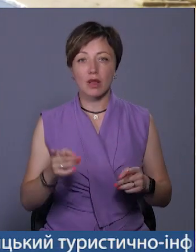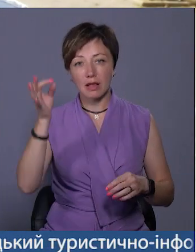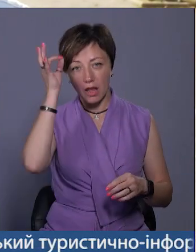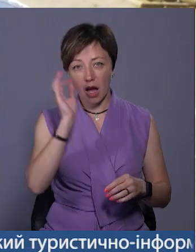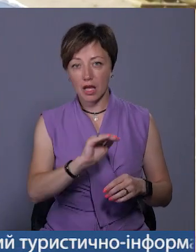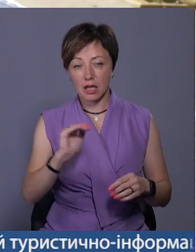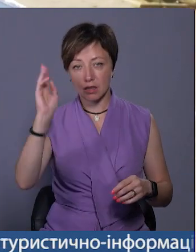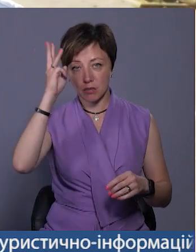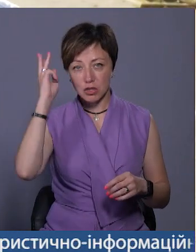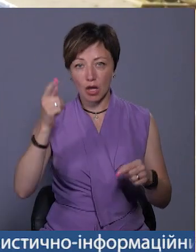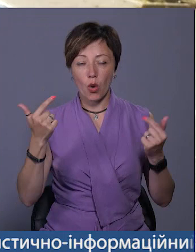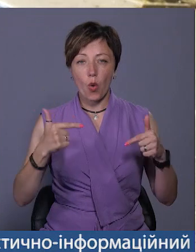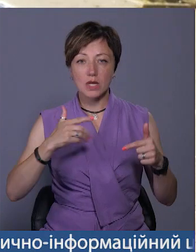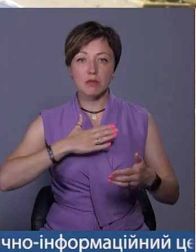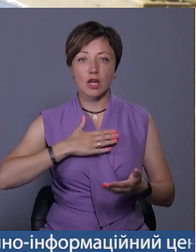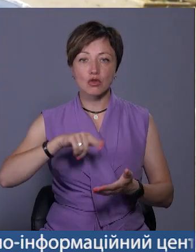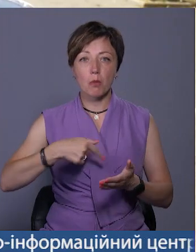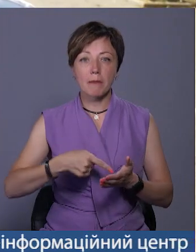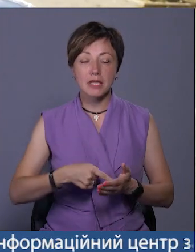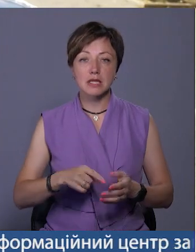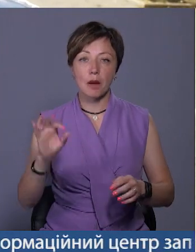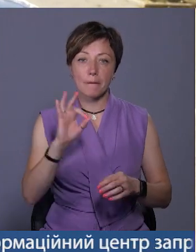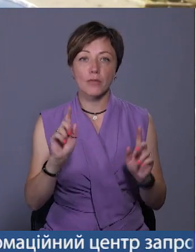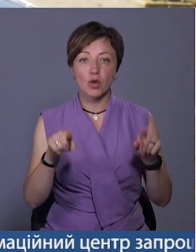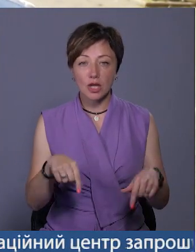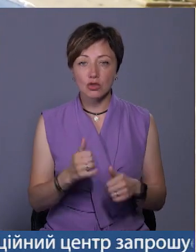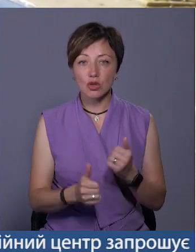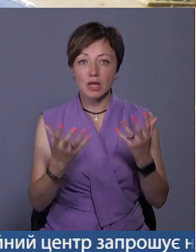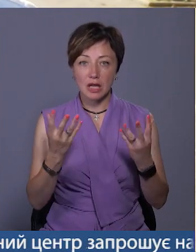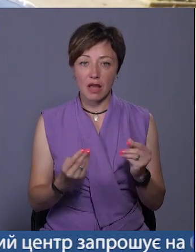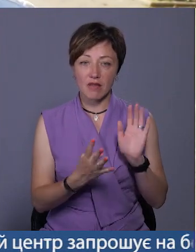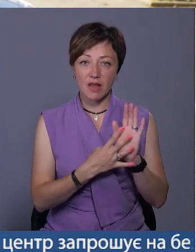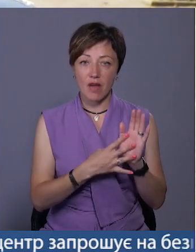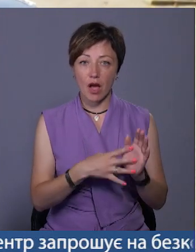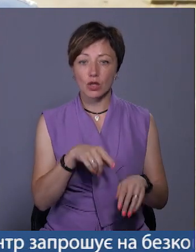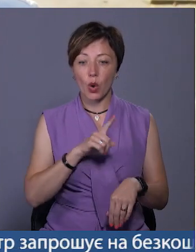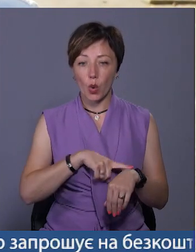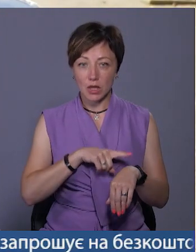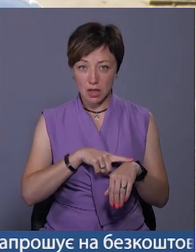нагадати хмельничанам і гостям нашого міста про те, що щодня о 9 годині